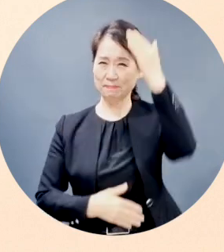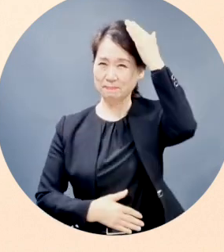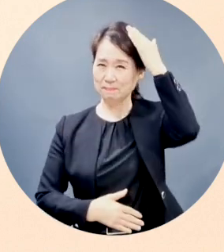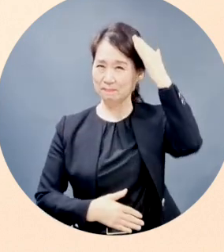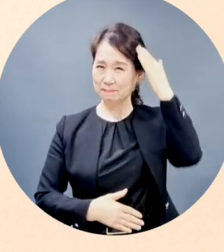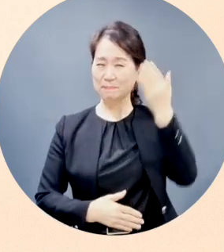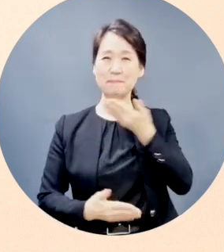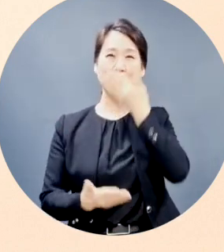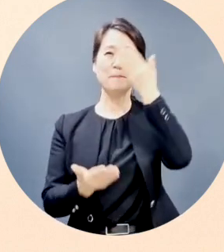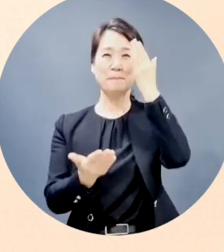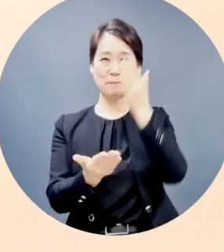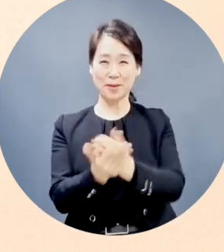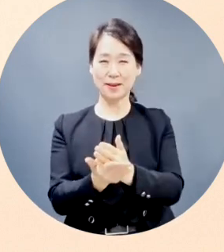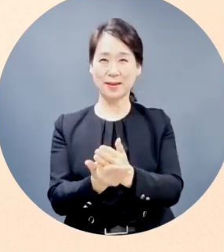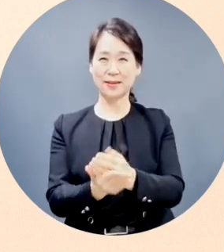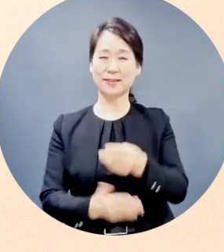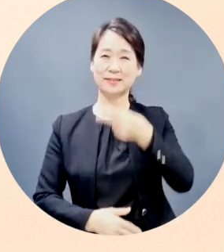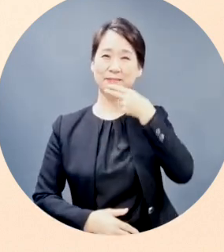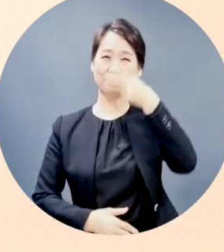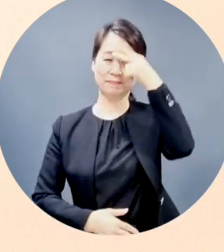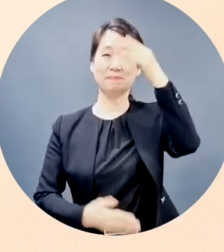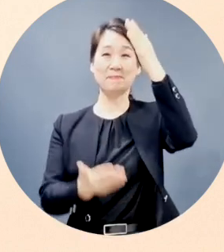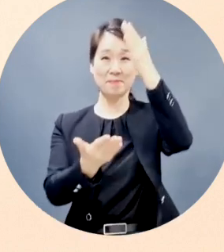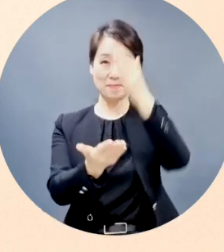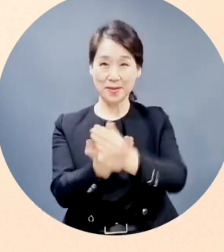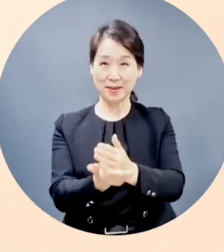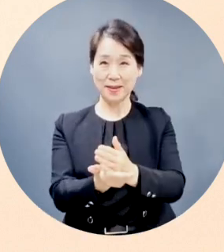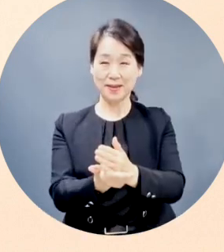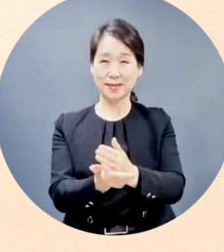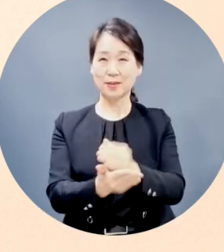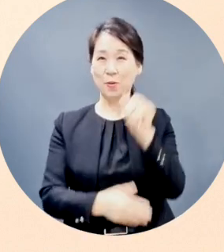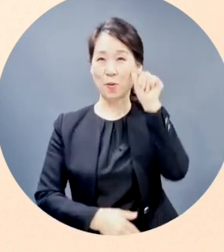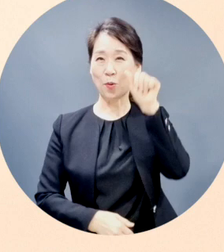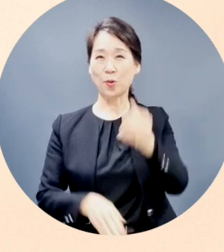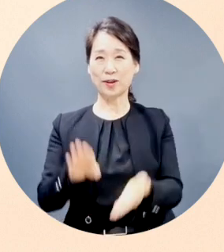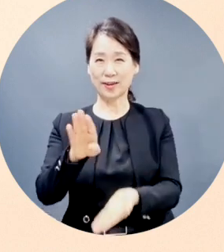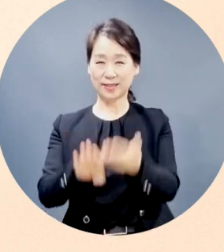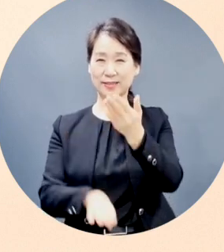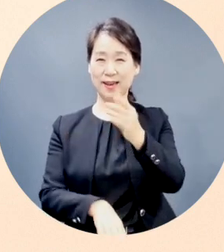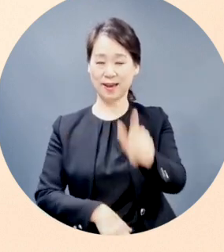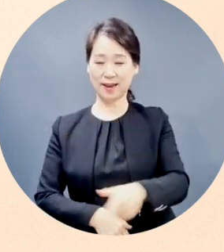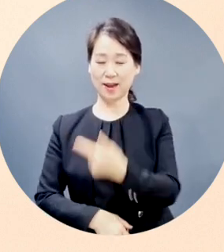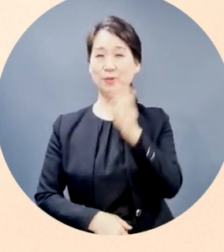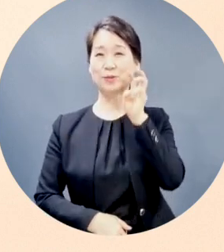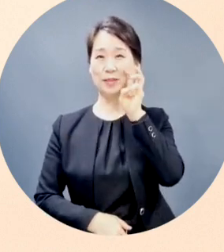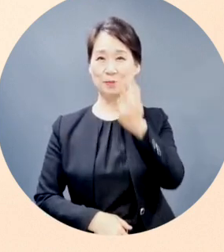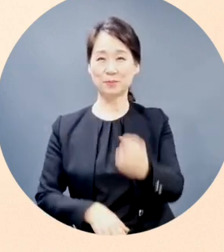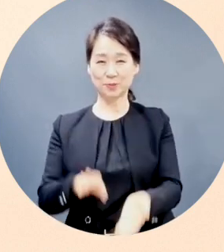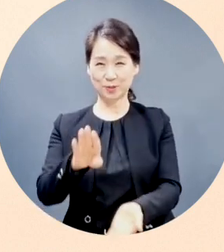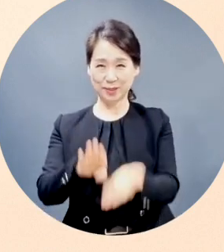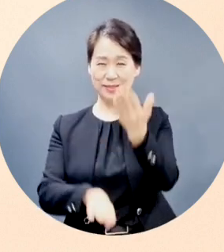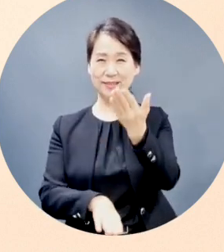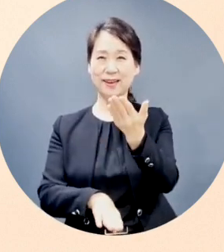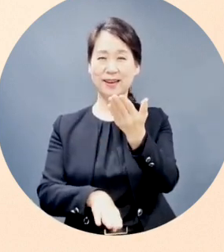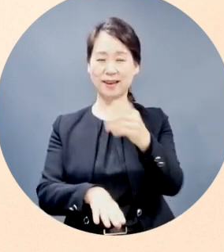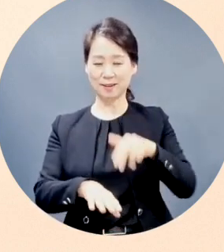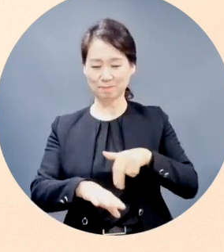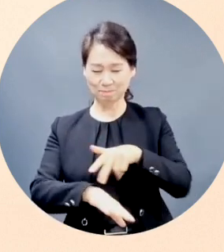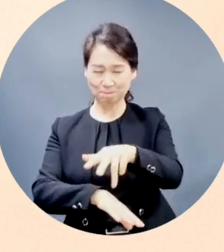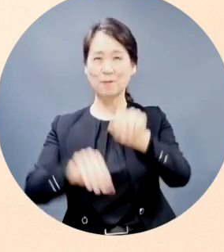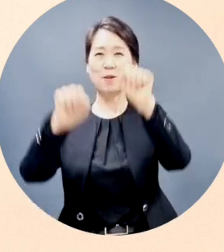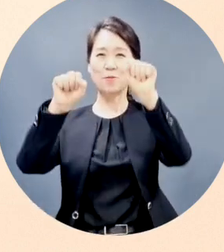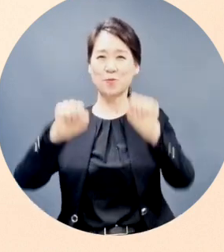않기, 하루 한두 잔의 소량 음주도 피하기, 주 5회 이상 하루 30분 이상 땀이 날 정도로